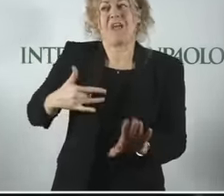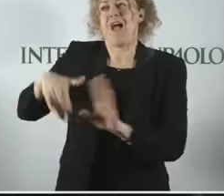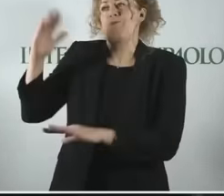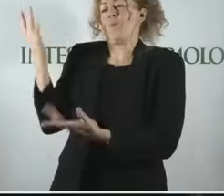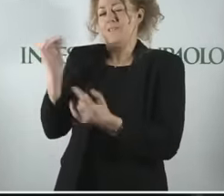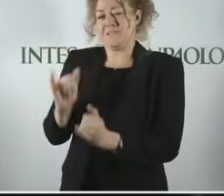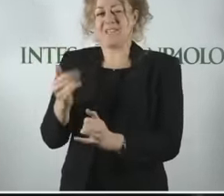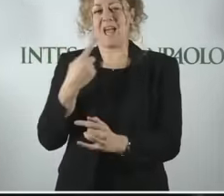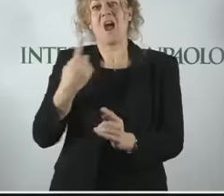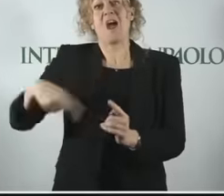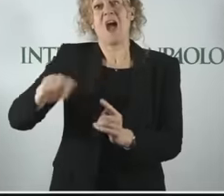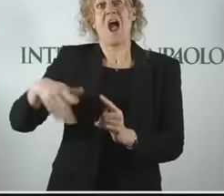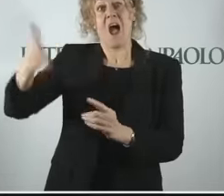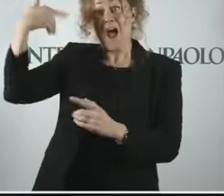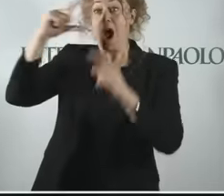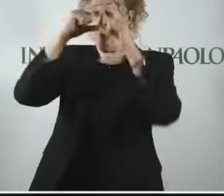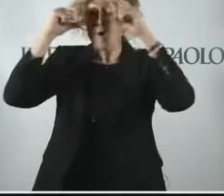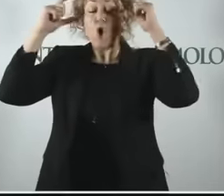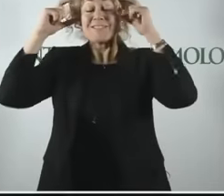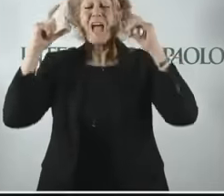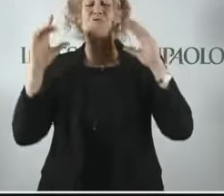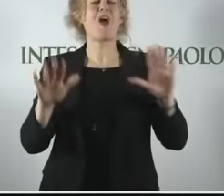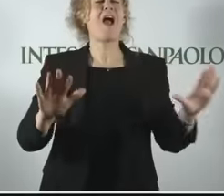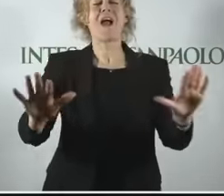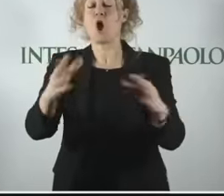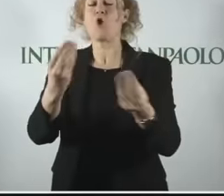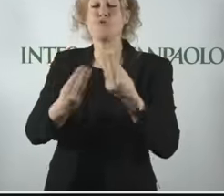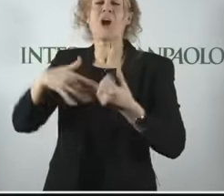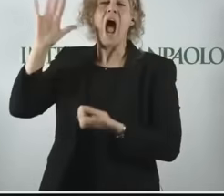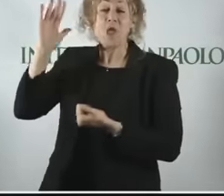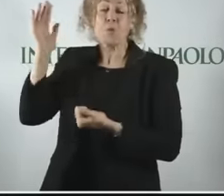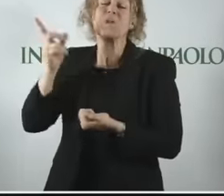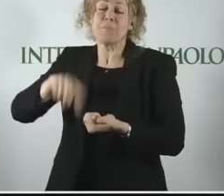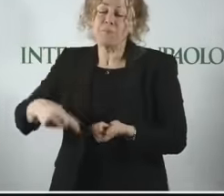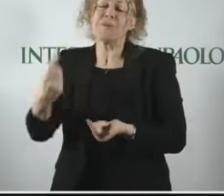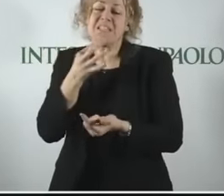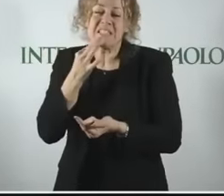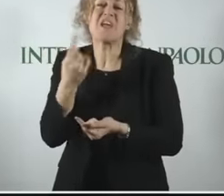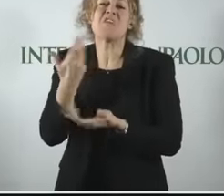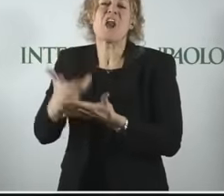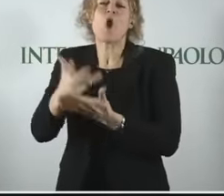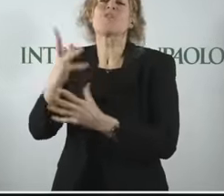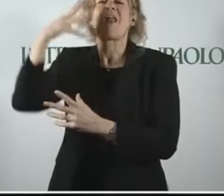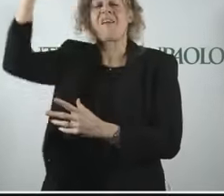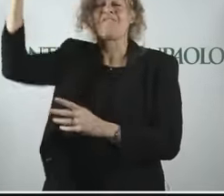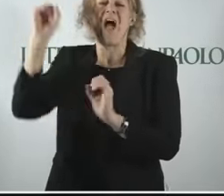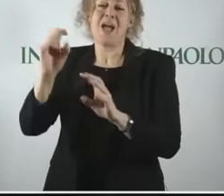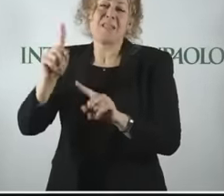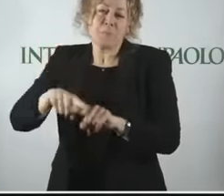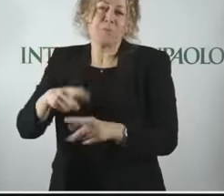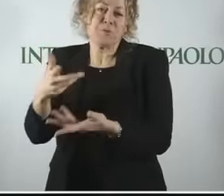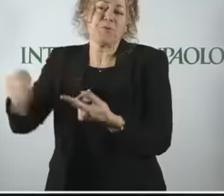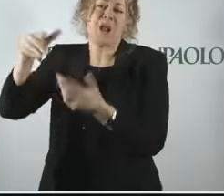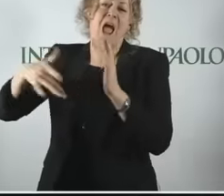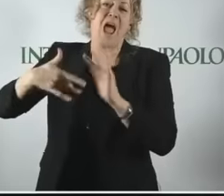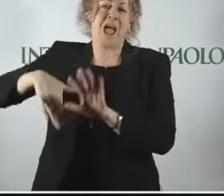vuole giocavano loro a Mosca Ceca è possibile che si raccontassero loro anche i racconti delle fate e il